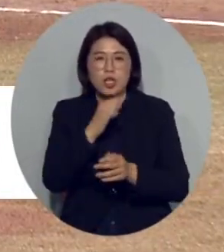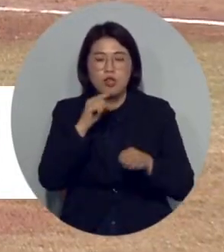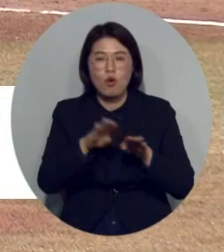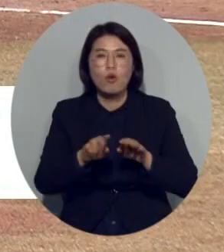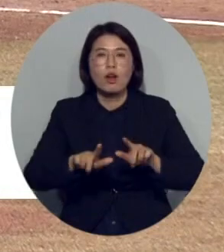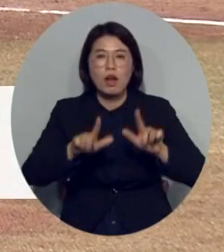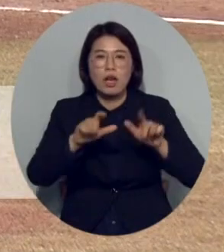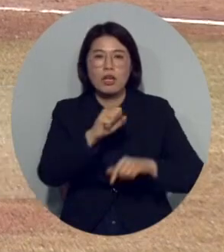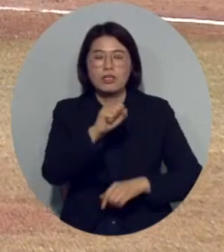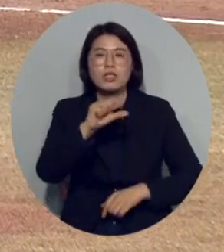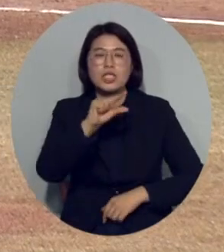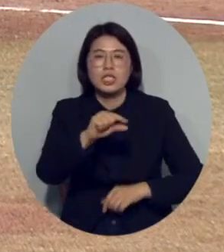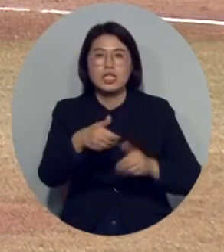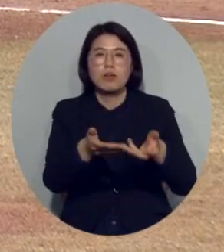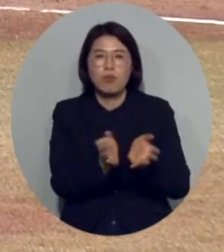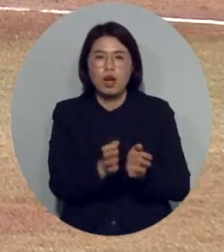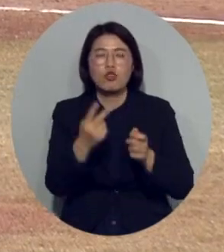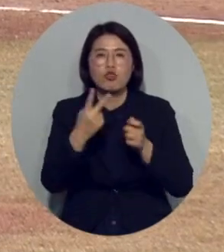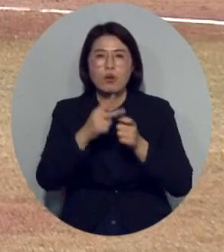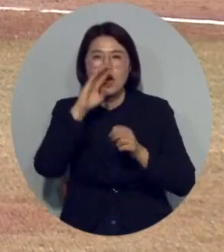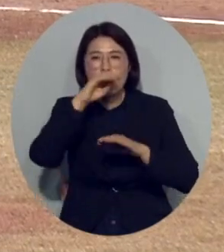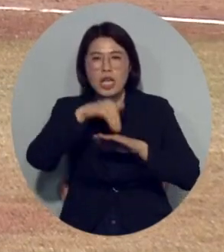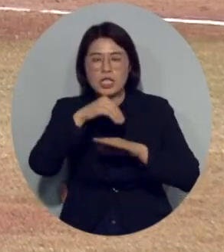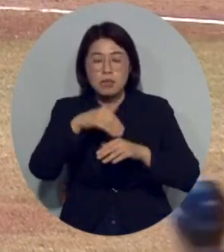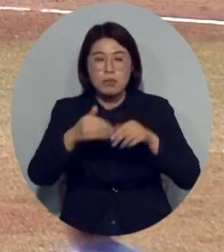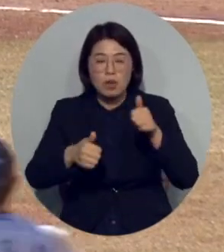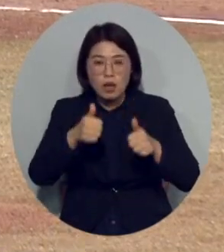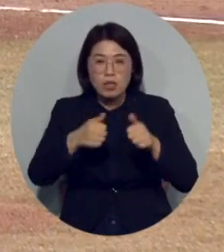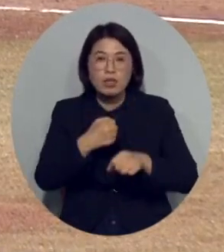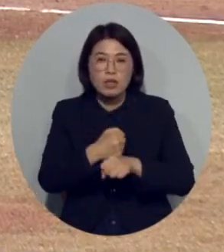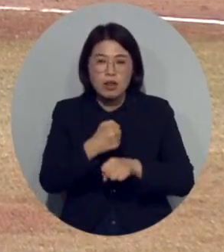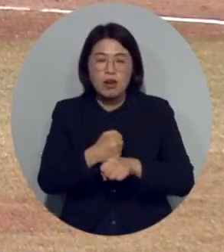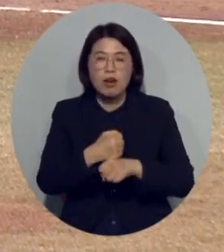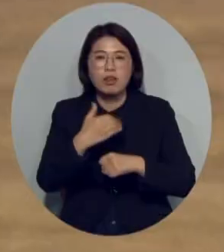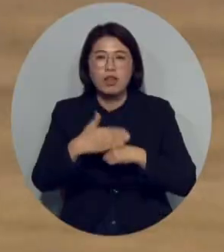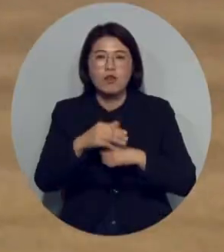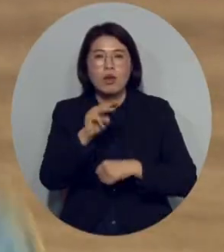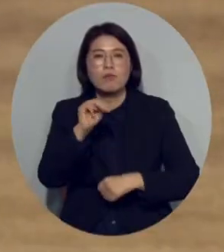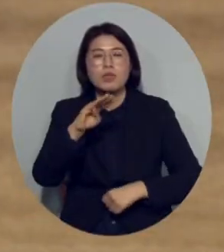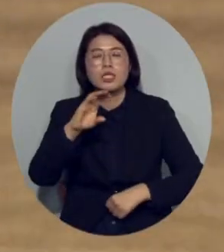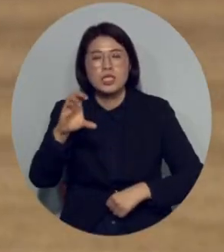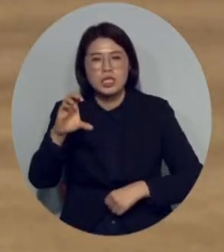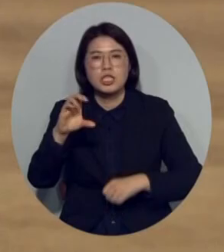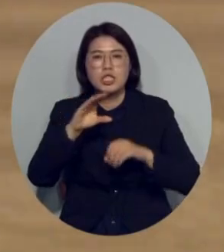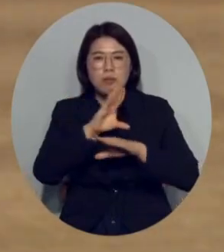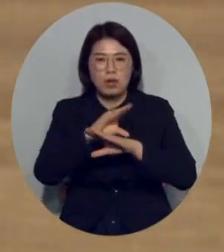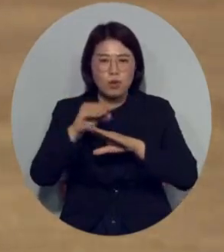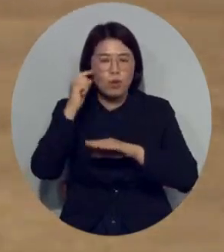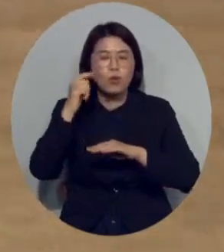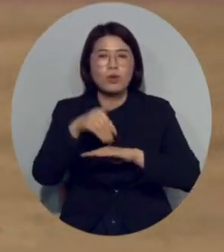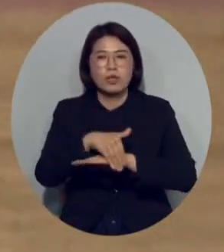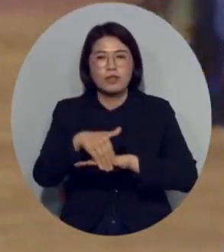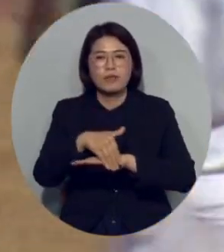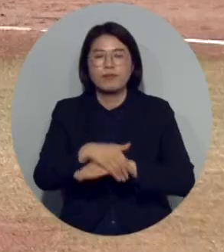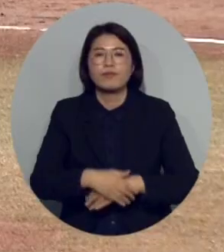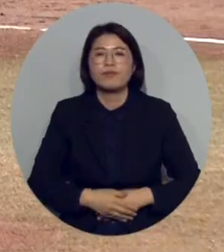s 씨를 상대로 두 번째 연습 경기를 펼치는데 대구 문화 방송은 tv 로 중계 방송할 예정입니다